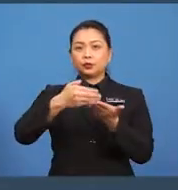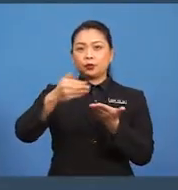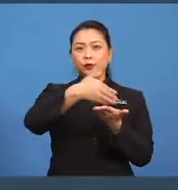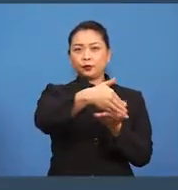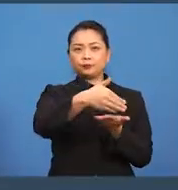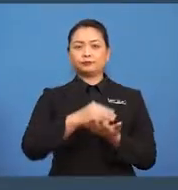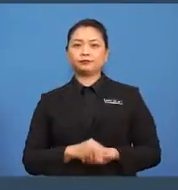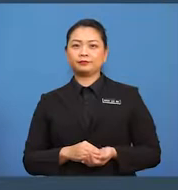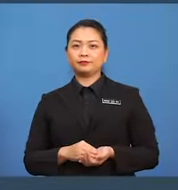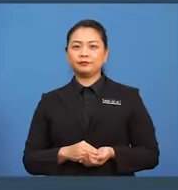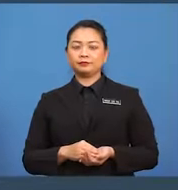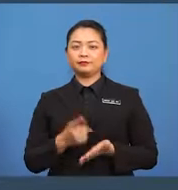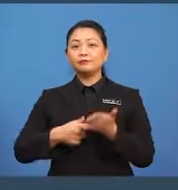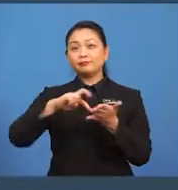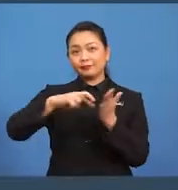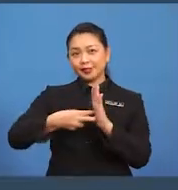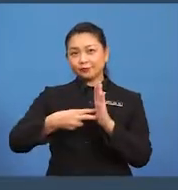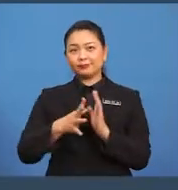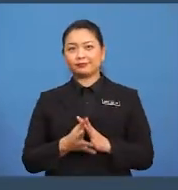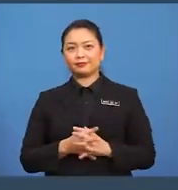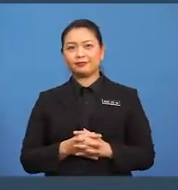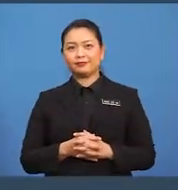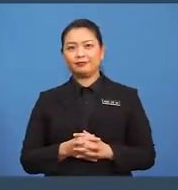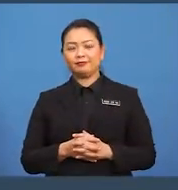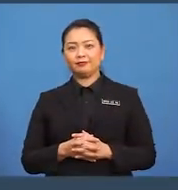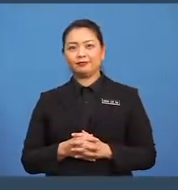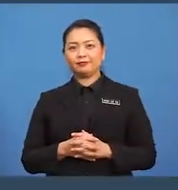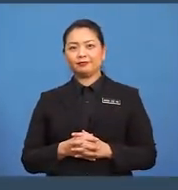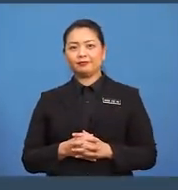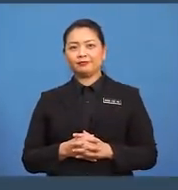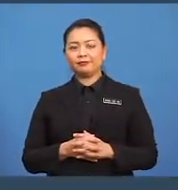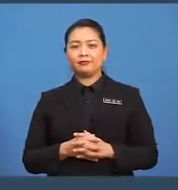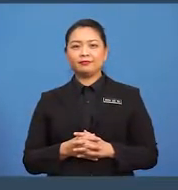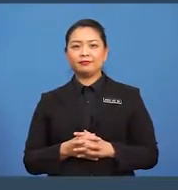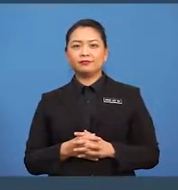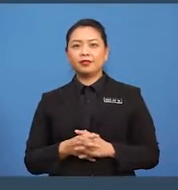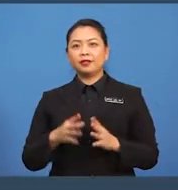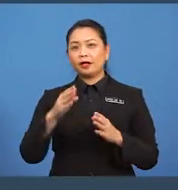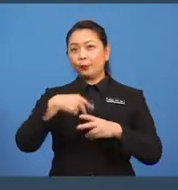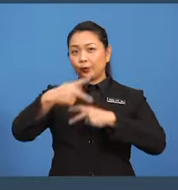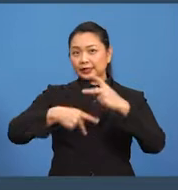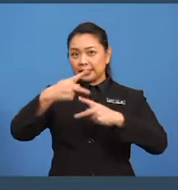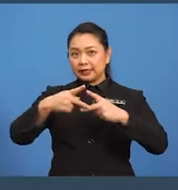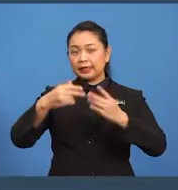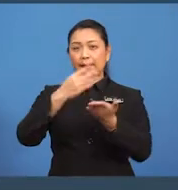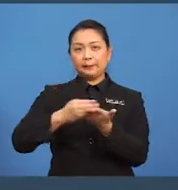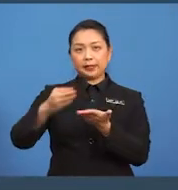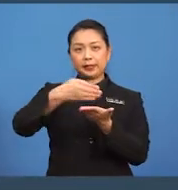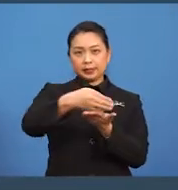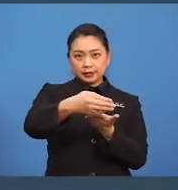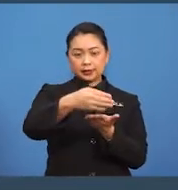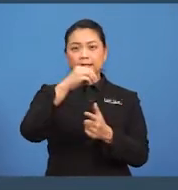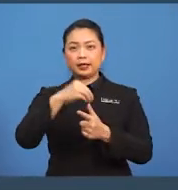dimaksudkan dengan algoritma sort ini? Algoritma sort merupakan proses mengisi atau